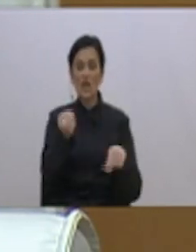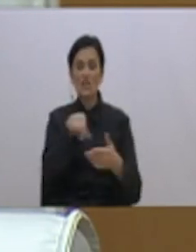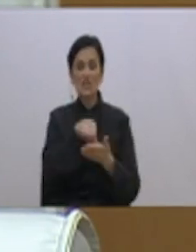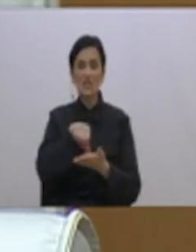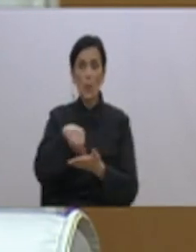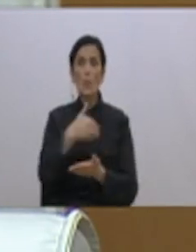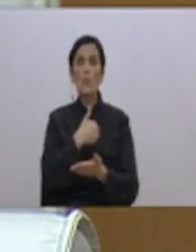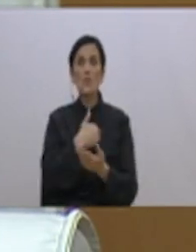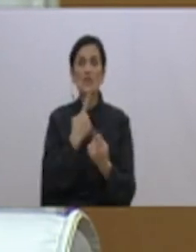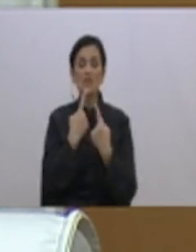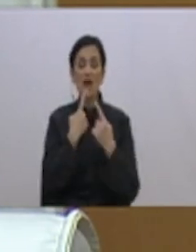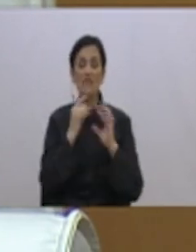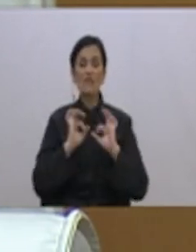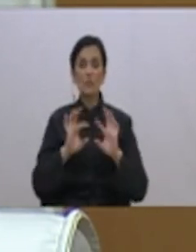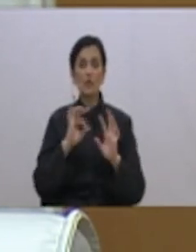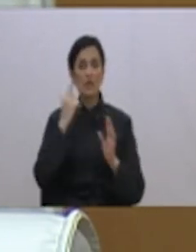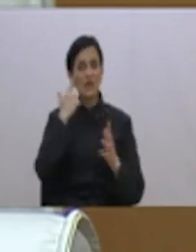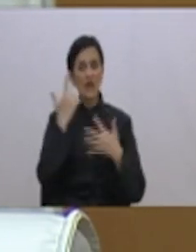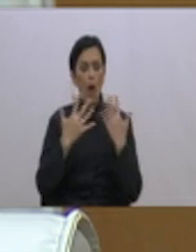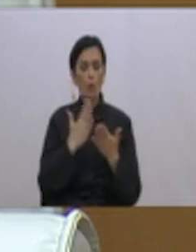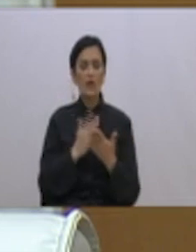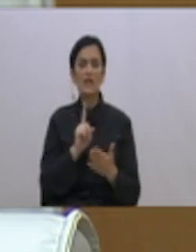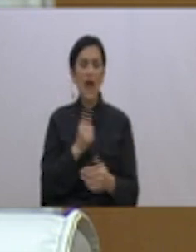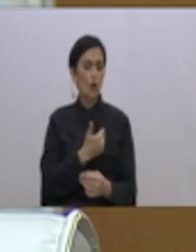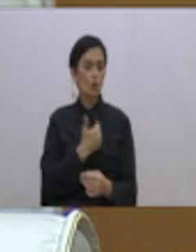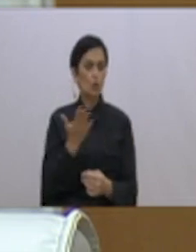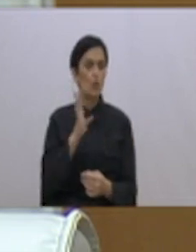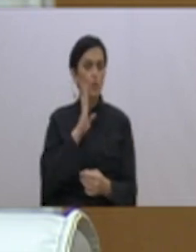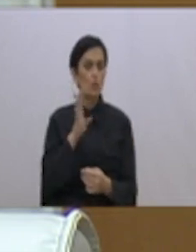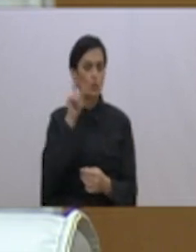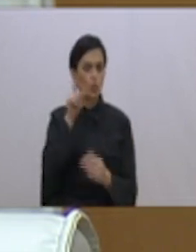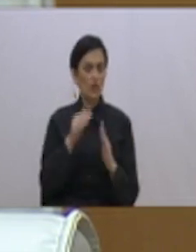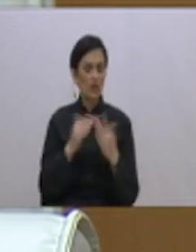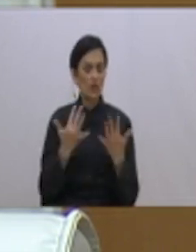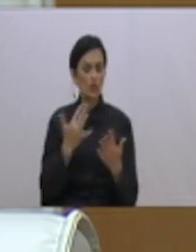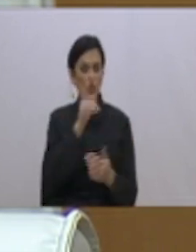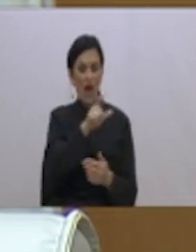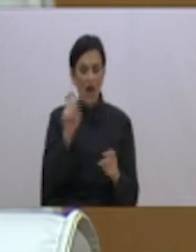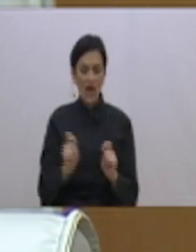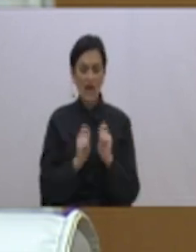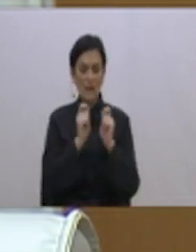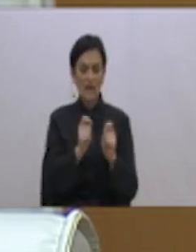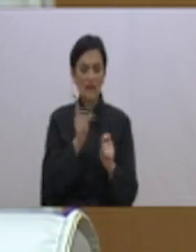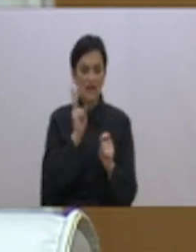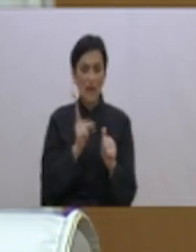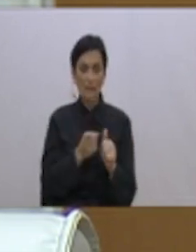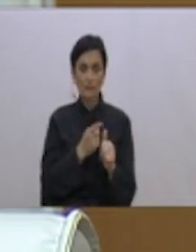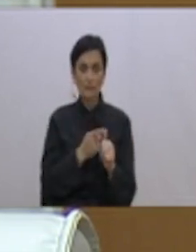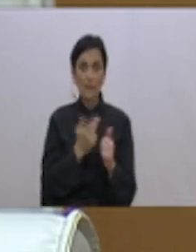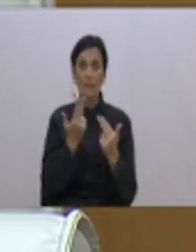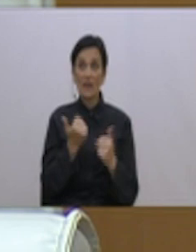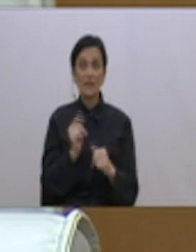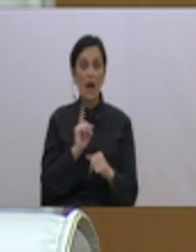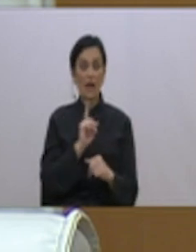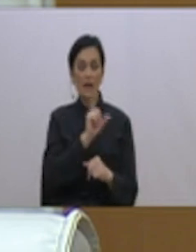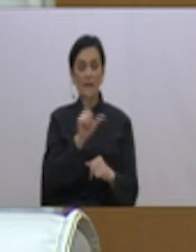წარმომადგენელს მინდა მივმართო. გაუგებარია, რა გსურთ, როდესაც ბრიუსელში ითხოვთ ხალხს მიენიჭოს კანდიდატის სტატუსი და არა